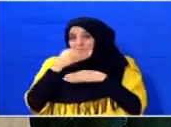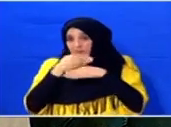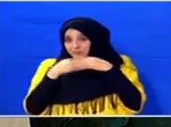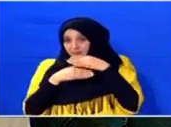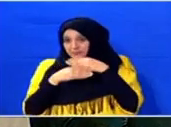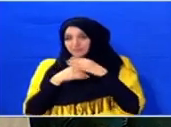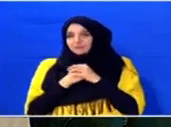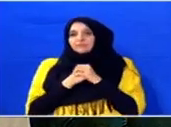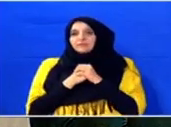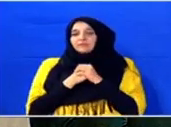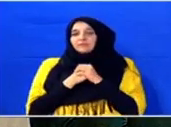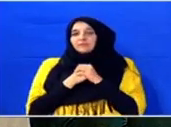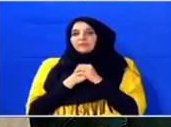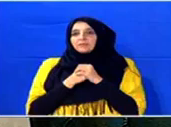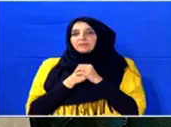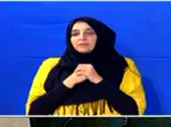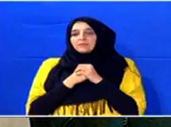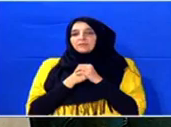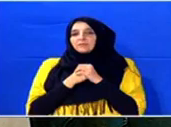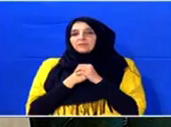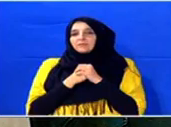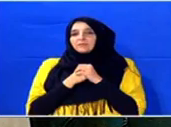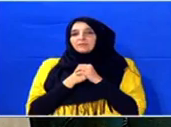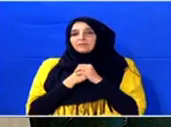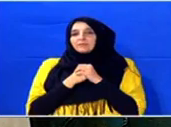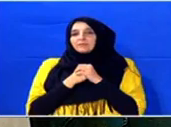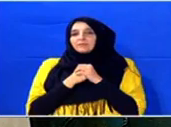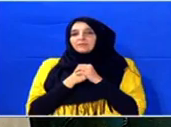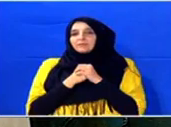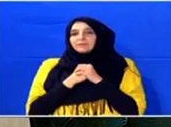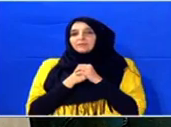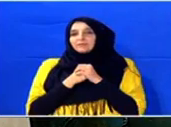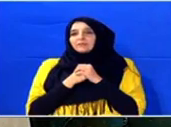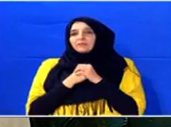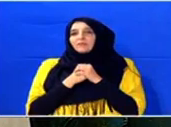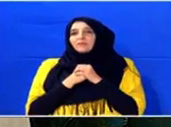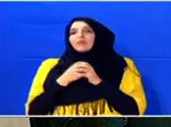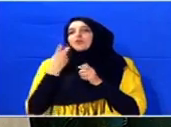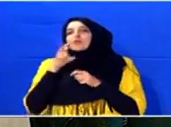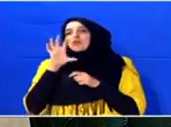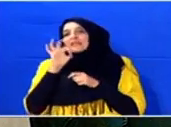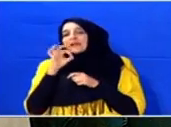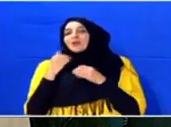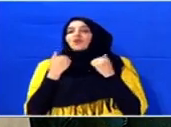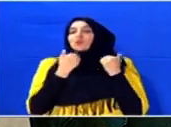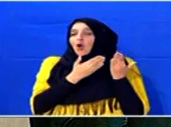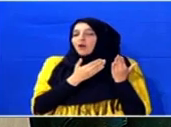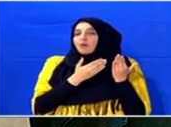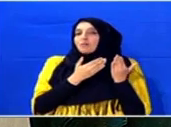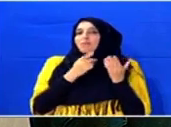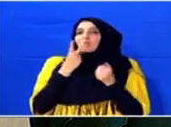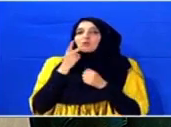القطعه المبنيه يعني 250 متر مربع و250 تقولوا الى البيتين يعني بس